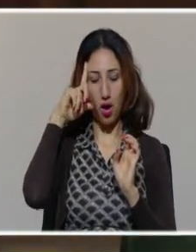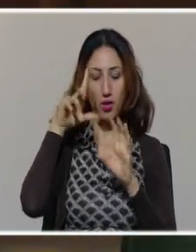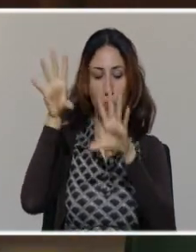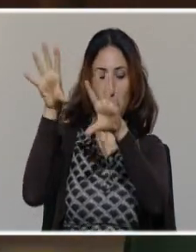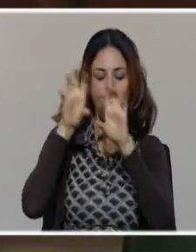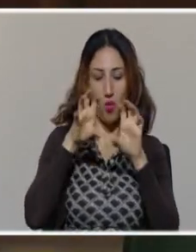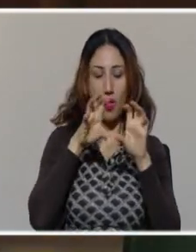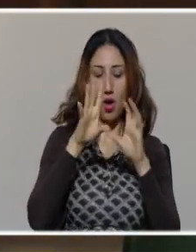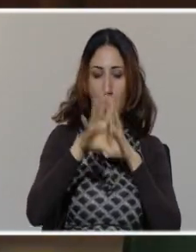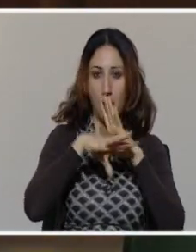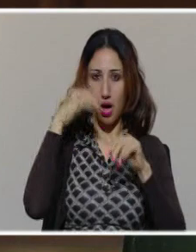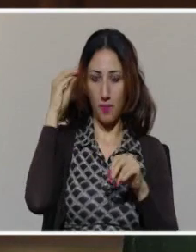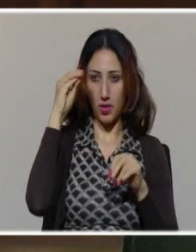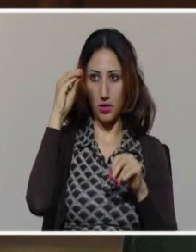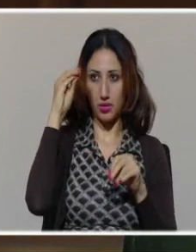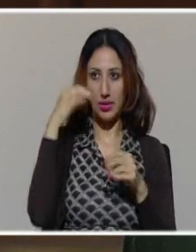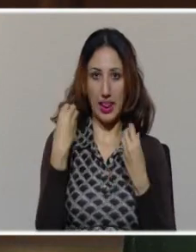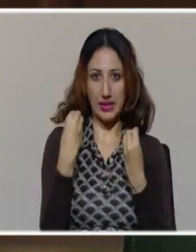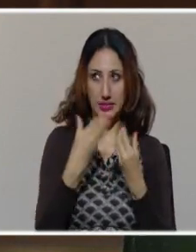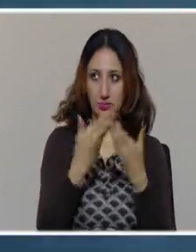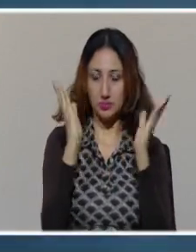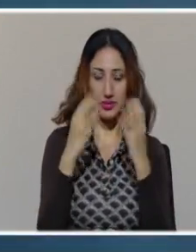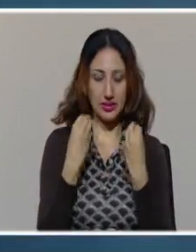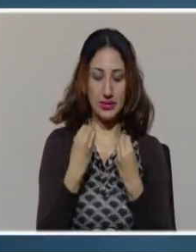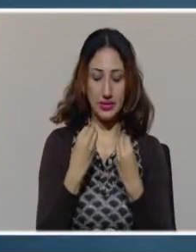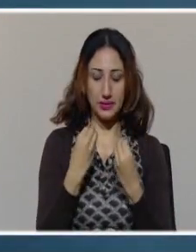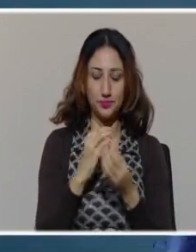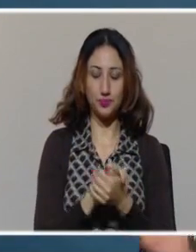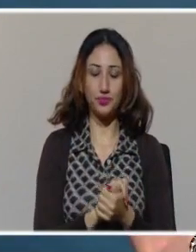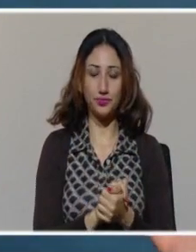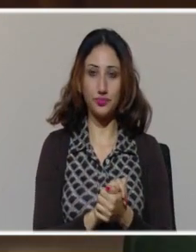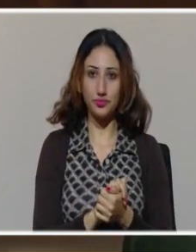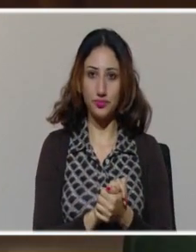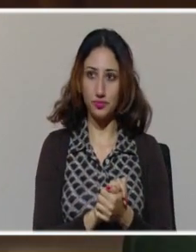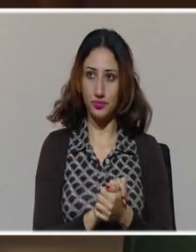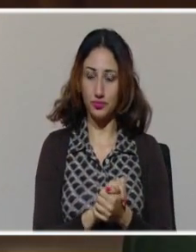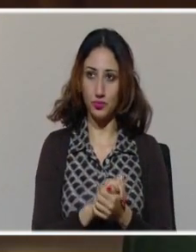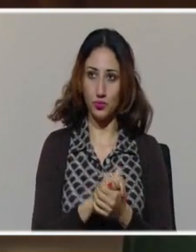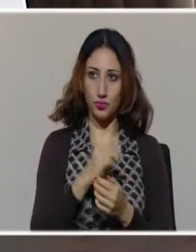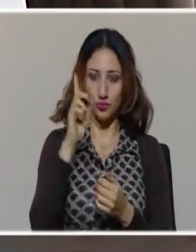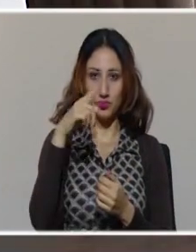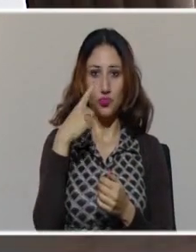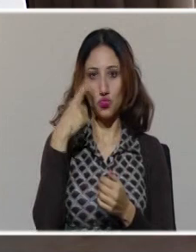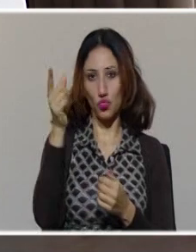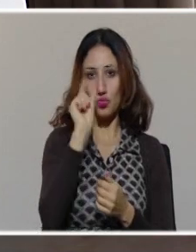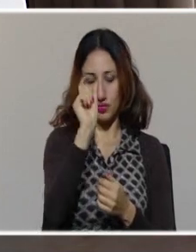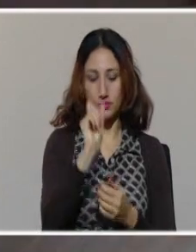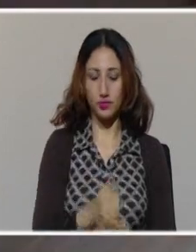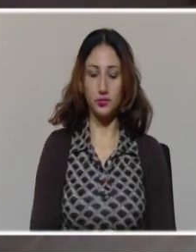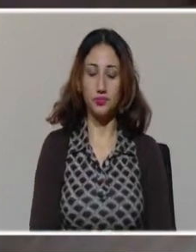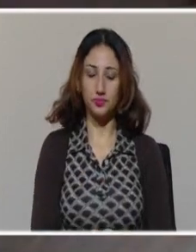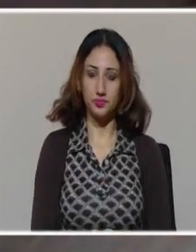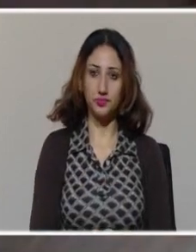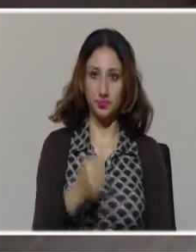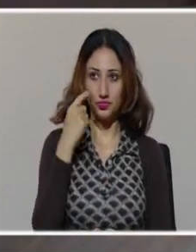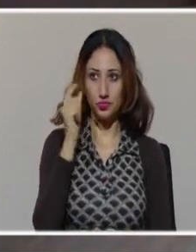الرئيس مبارك في فيلم لم يعرض يعني حتى الان. انا قلت لها طب ممكن طب احنا ما شفناش لا نشوف يلا اتفضل يا احمد بقى بما انه